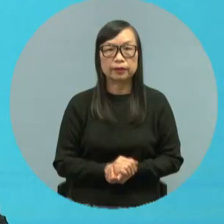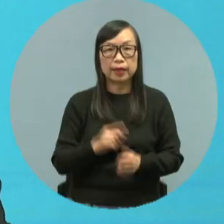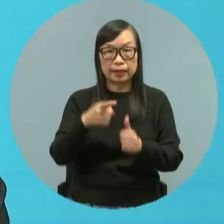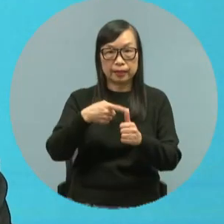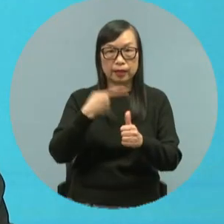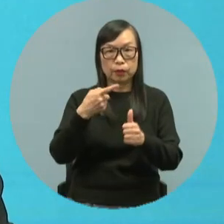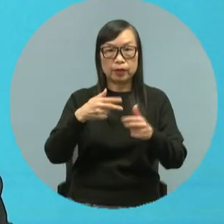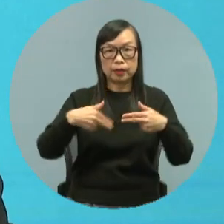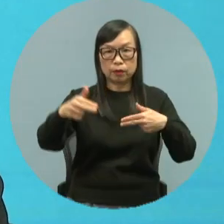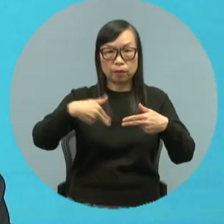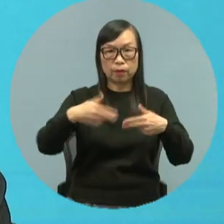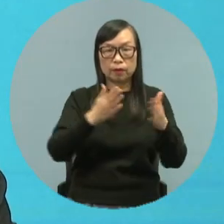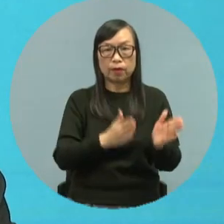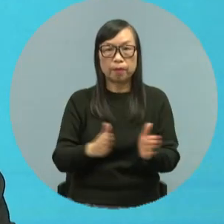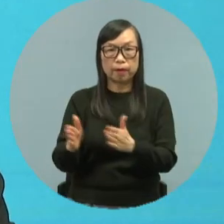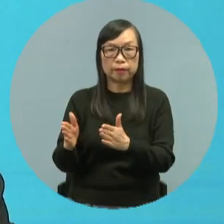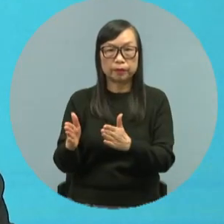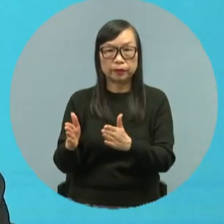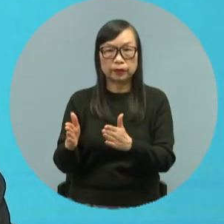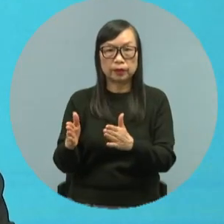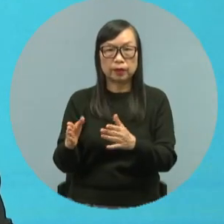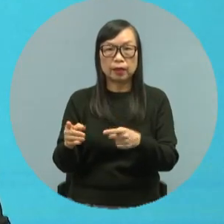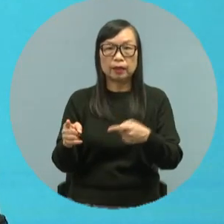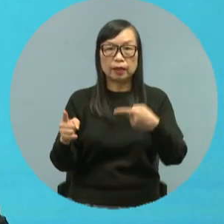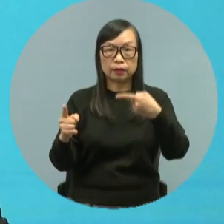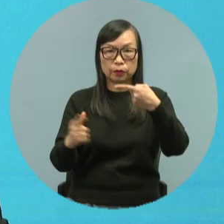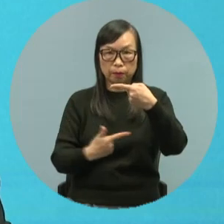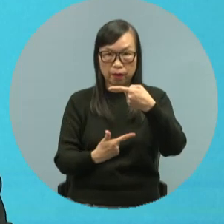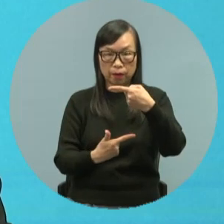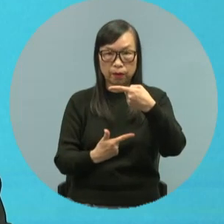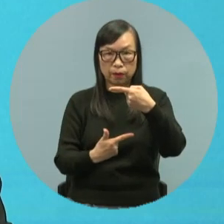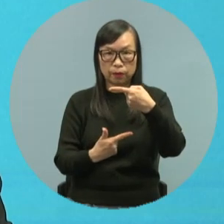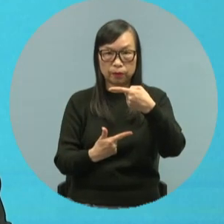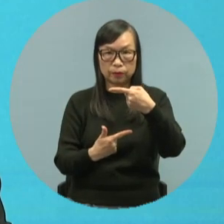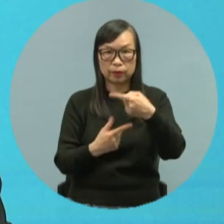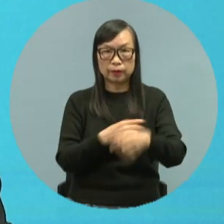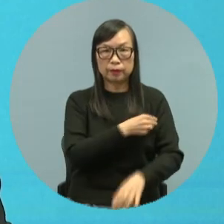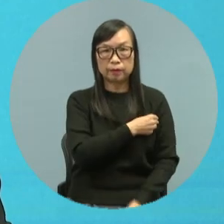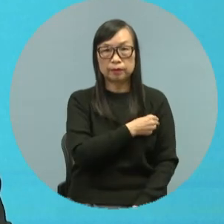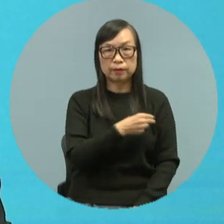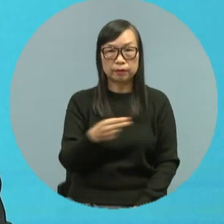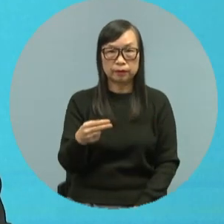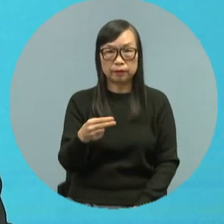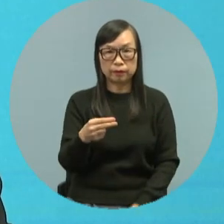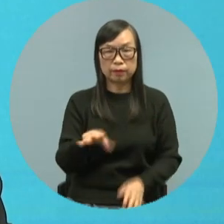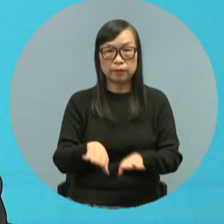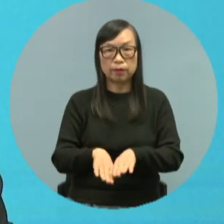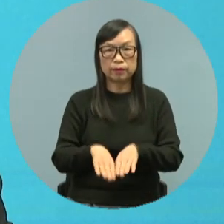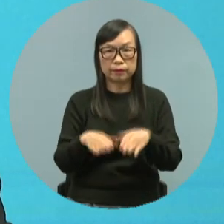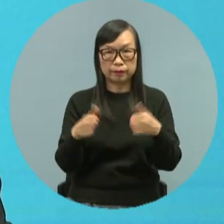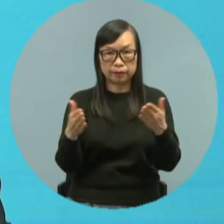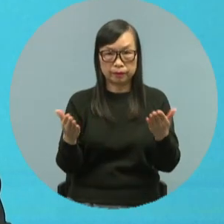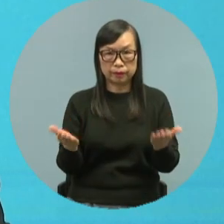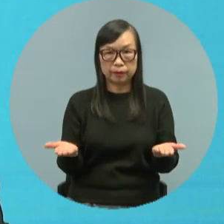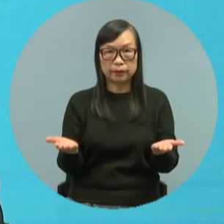第一步的通關安排將會在1月8日，即是這個星期日